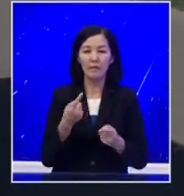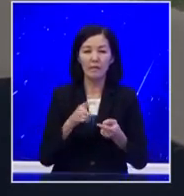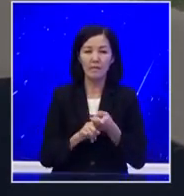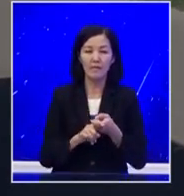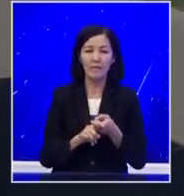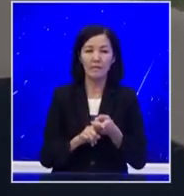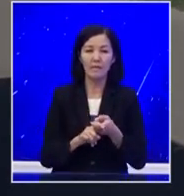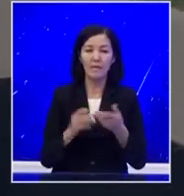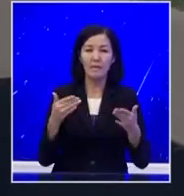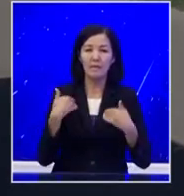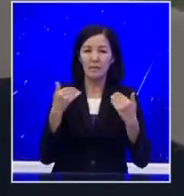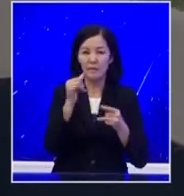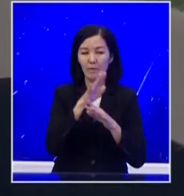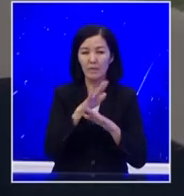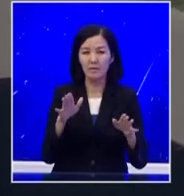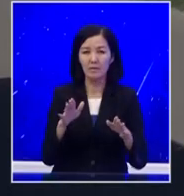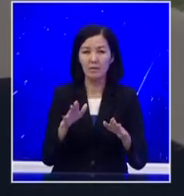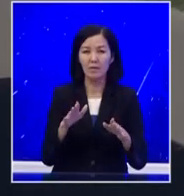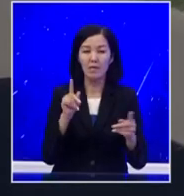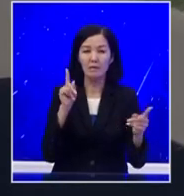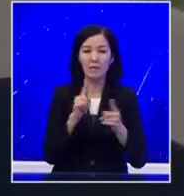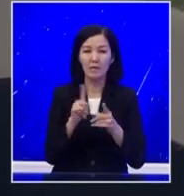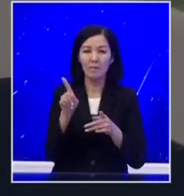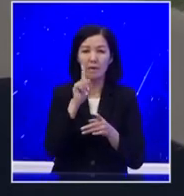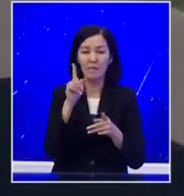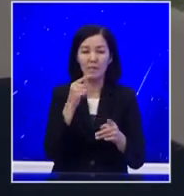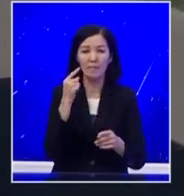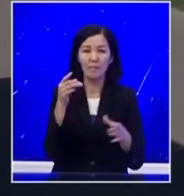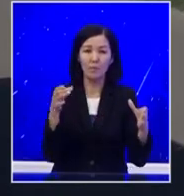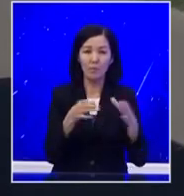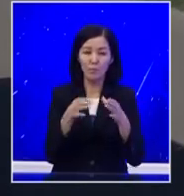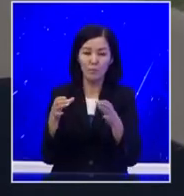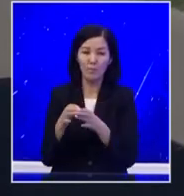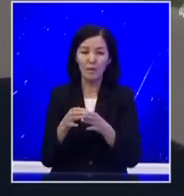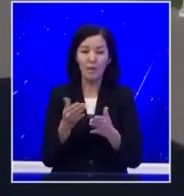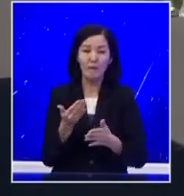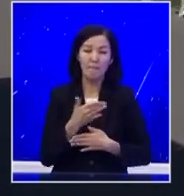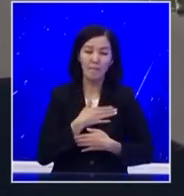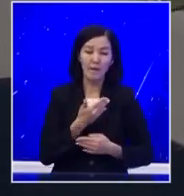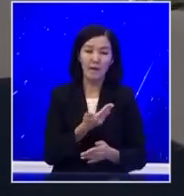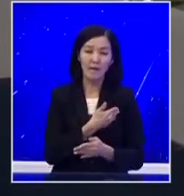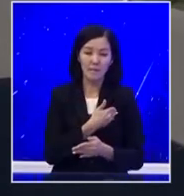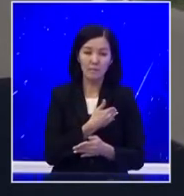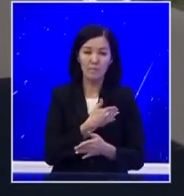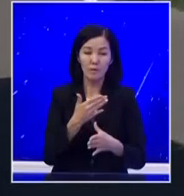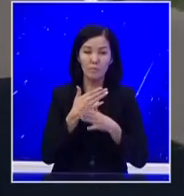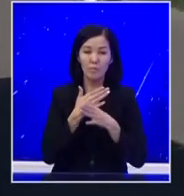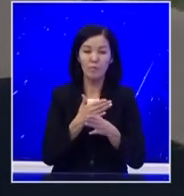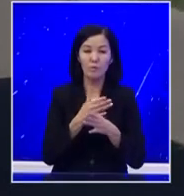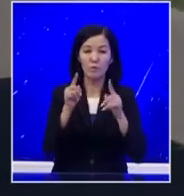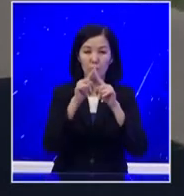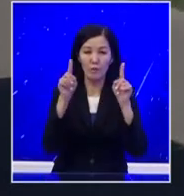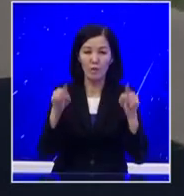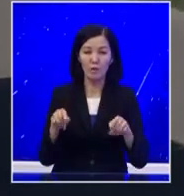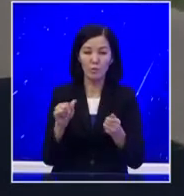не представляется возможным вживую встретиться с молодым поколением мы хотим с помощью вот таких вот и брошюрок